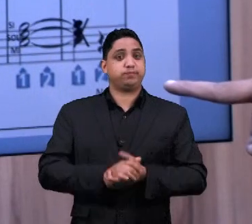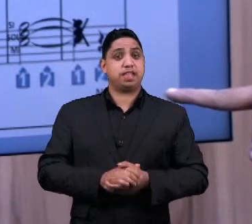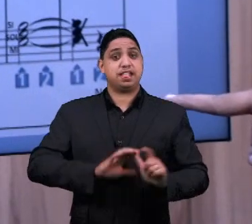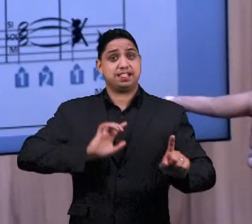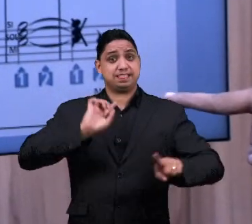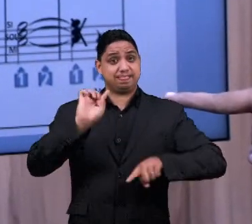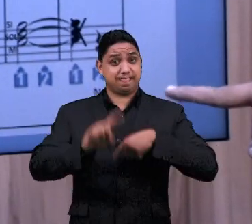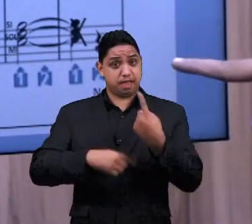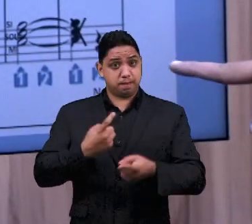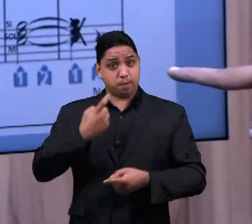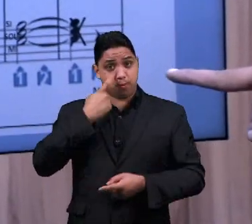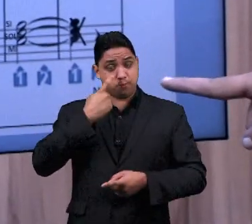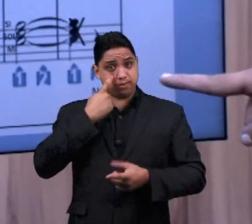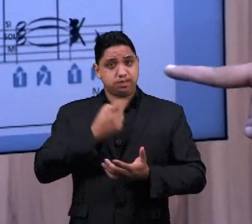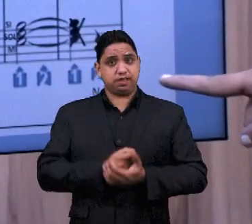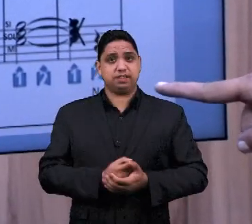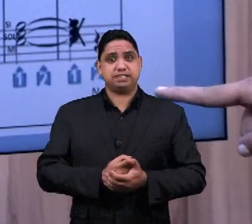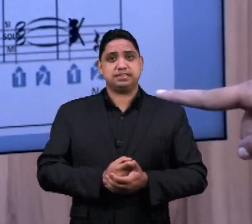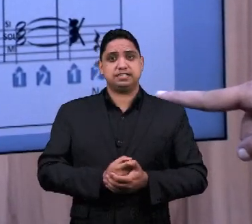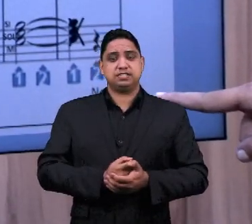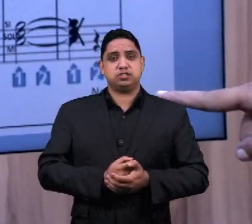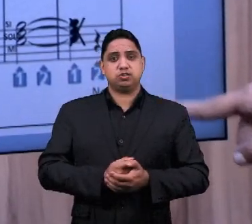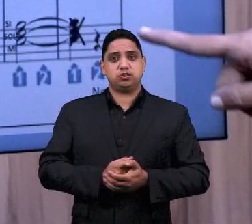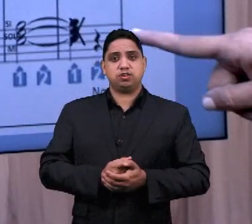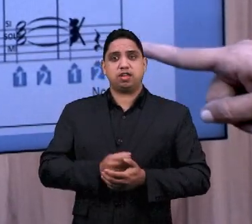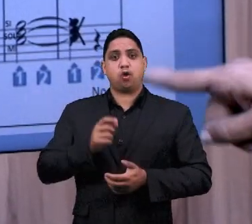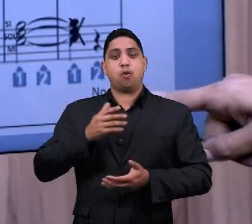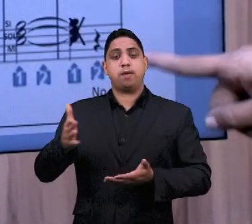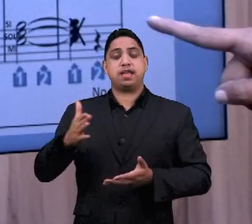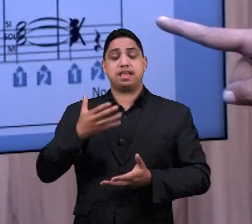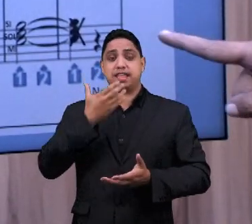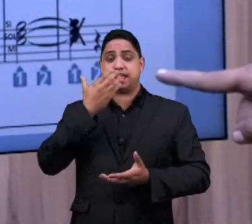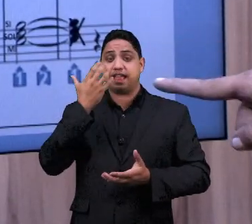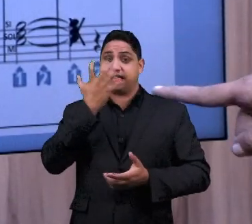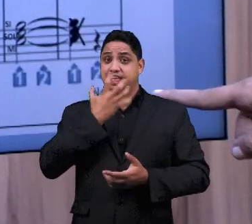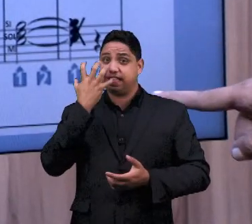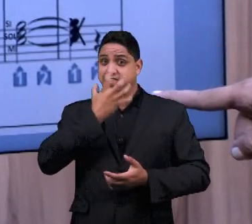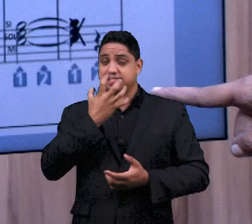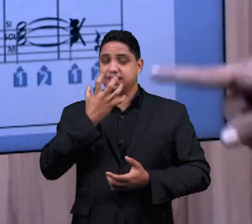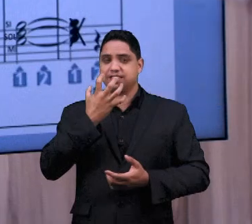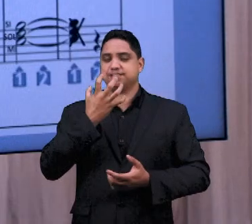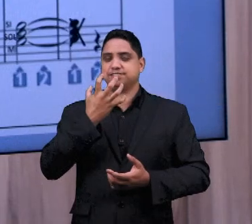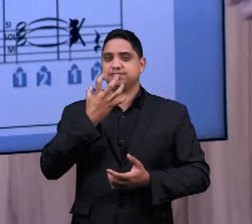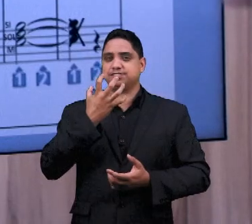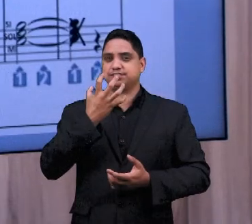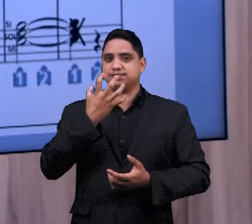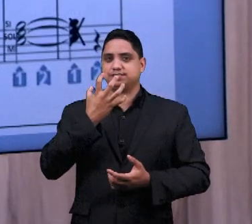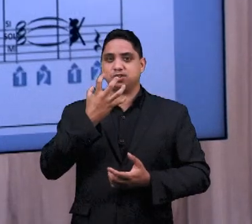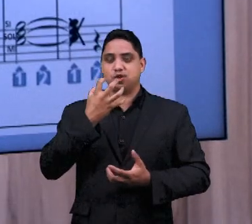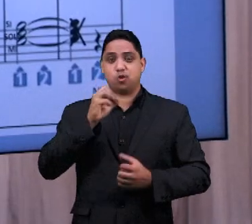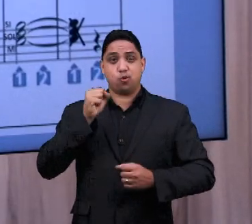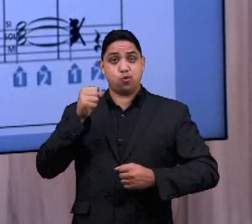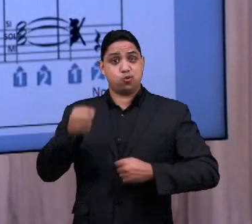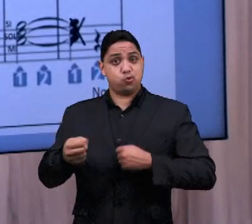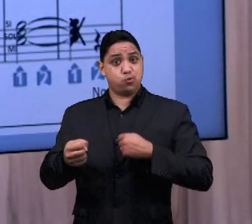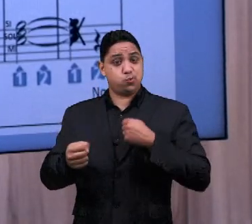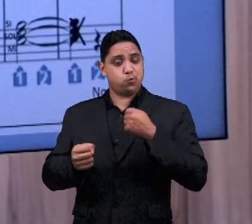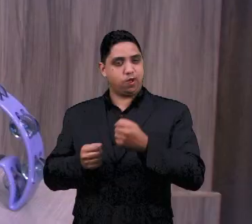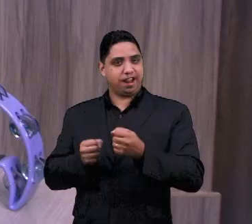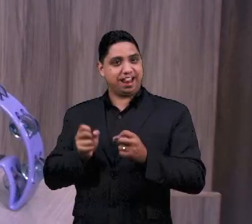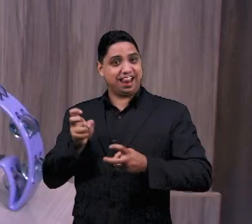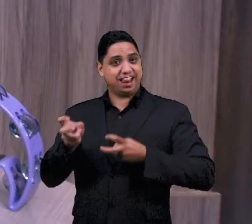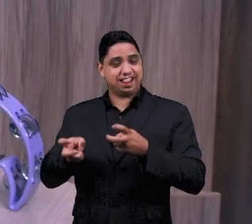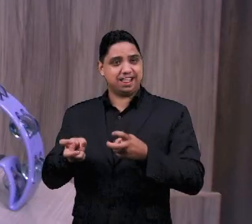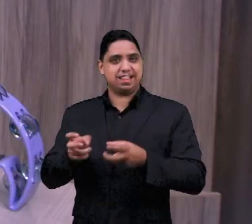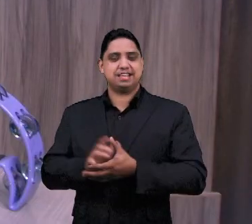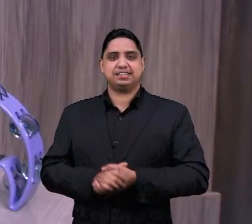après, observez, on va entrer déjà les voix dans l'express. Donc, on va